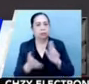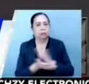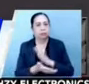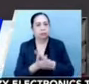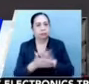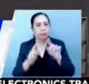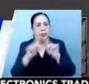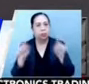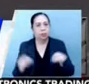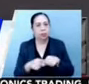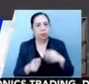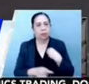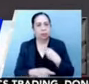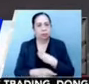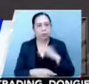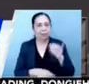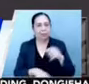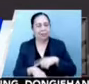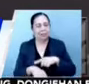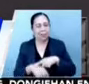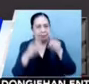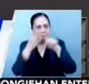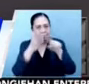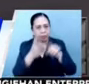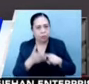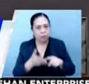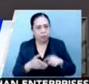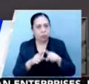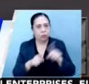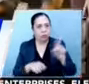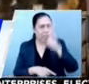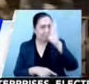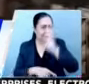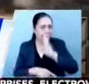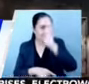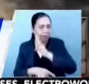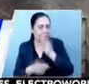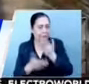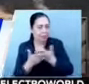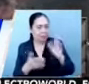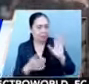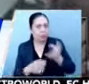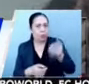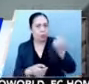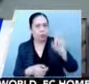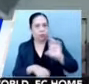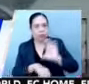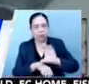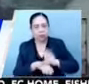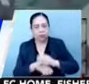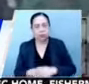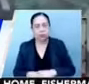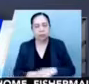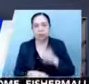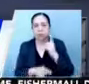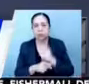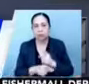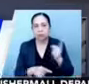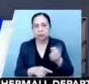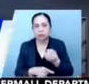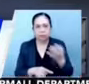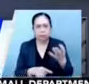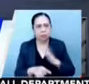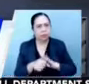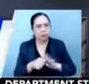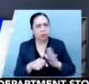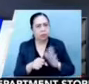naroon noong raid. Pinaimbentaryo rin niya ang mga nasirang ari-arian ng simbahan. Giit ng PNP, nararapat na bilang ang idineploy sa sitwasyon.